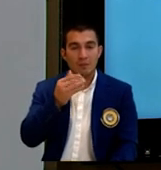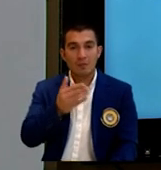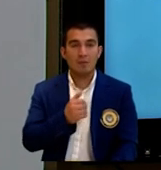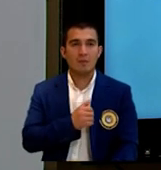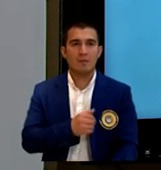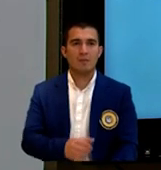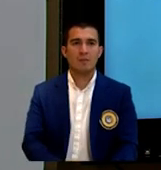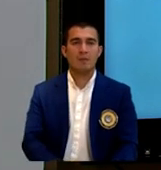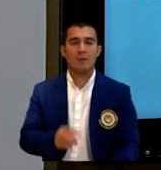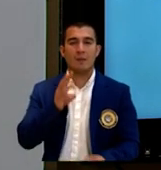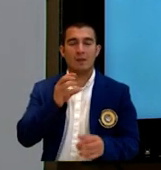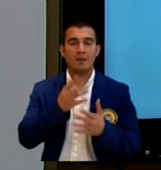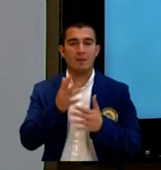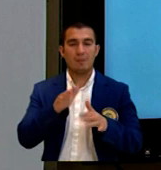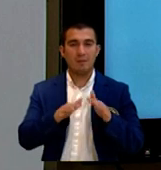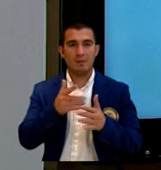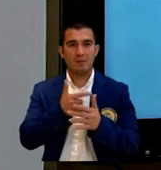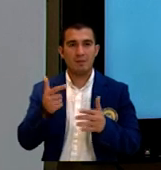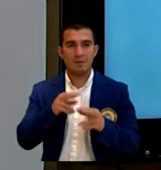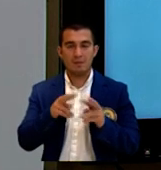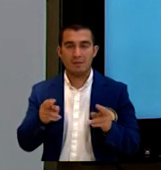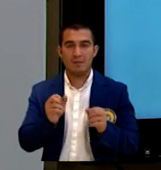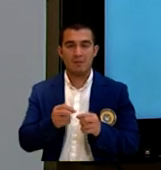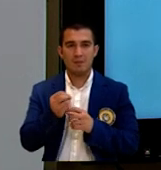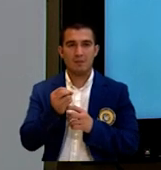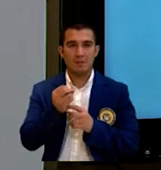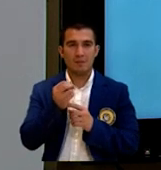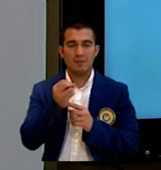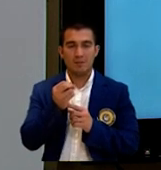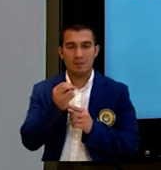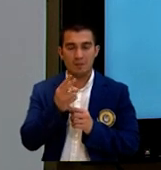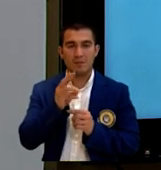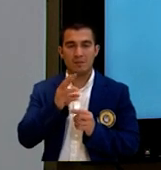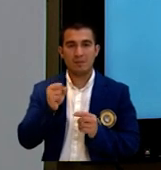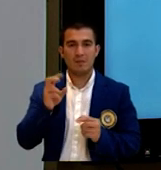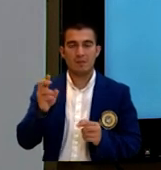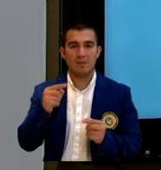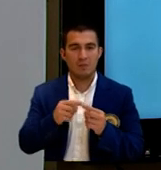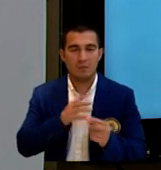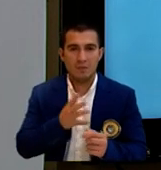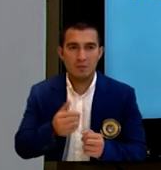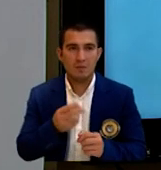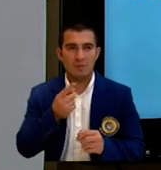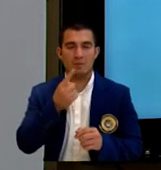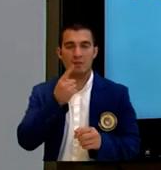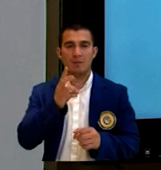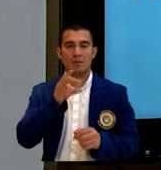massa birligi 12 massa atom birligiga teng. 1